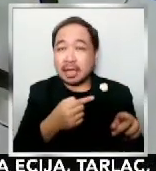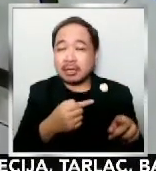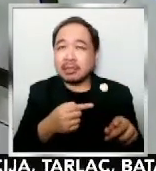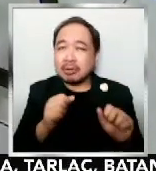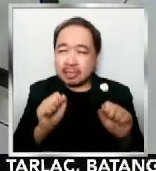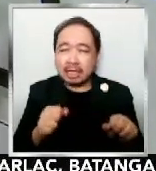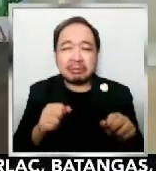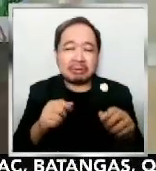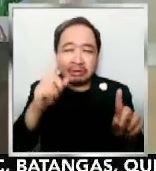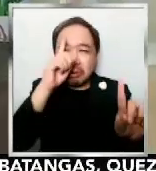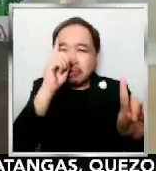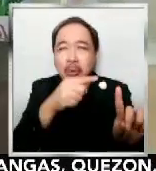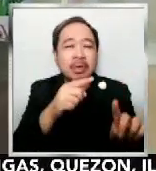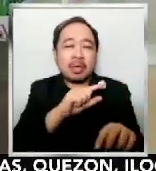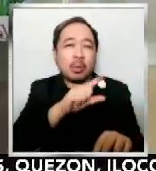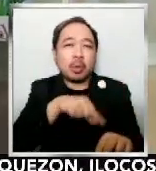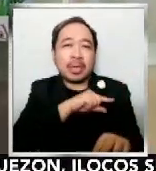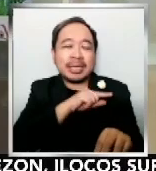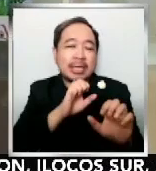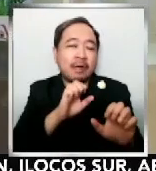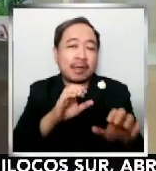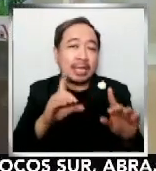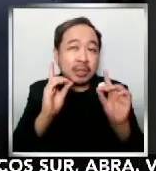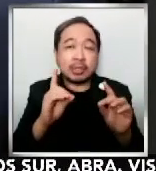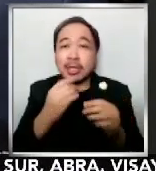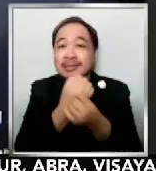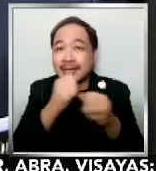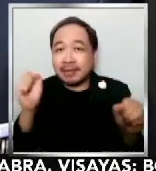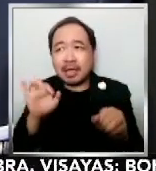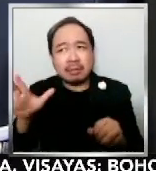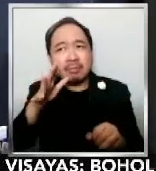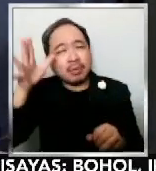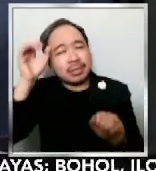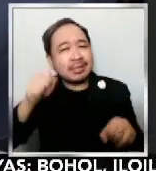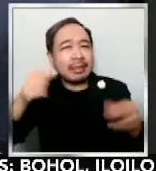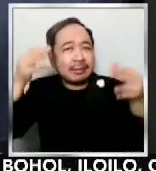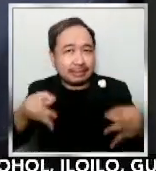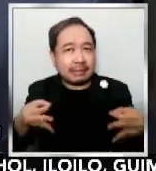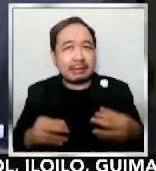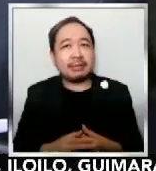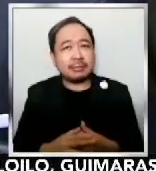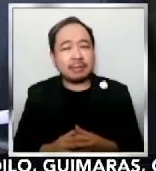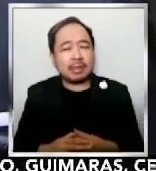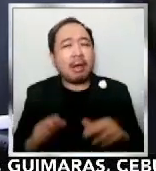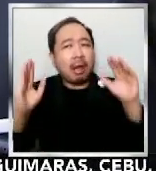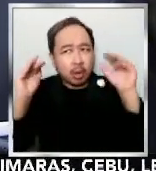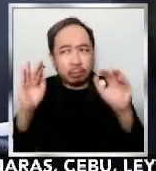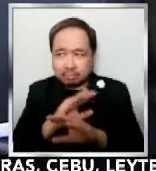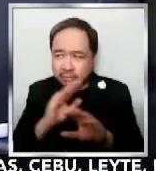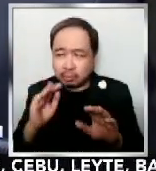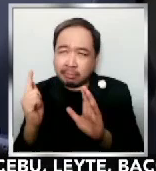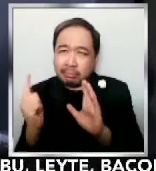edukasyon, kaligtasan at karapatang pumili ng mga magulang. Sana wag namang totally ipagbawal, no?